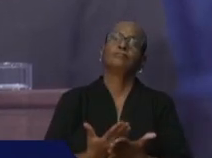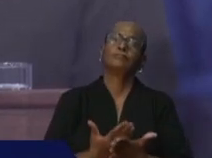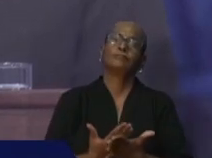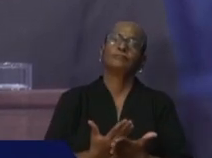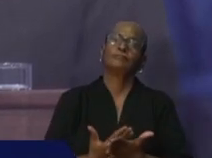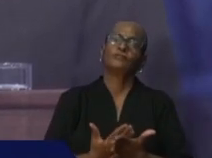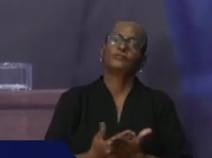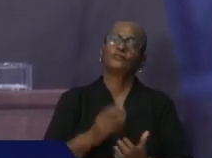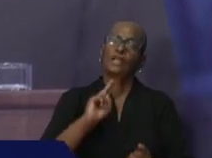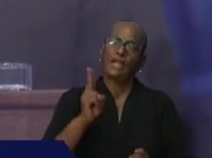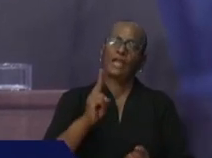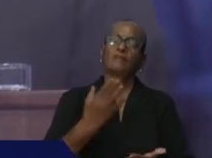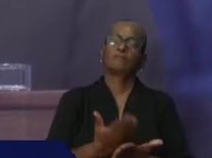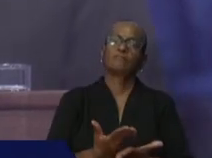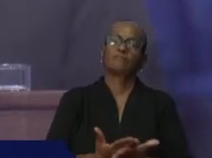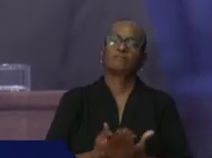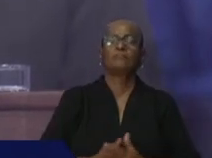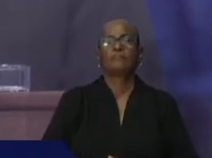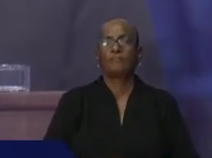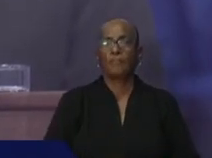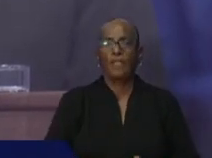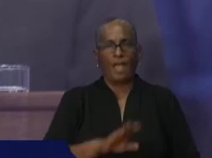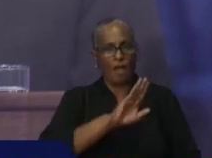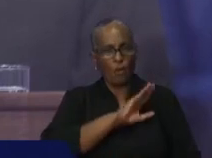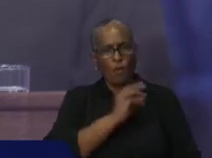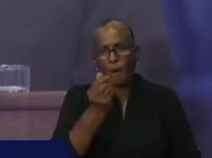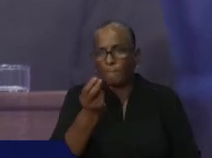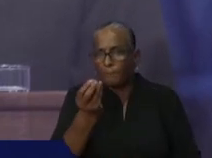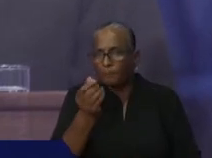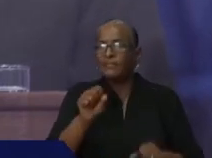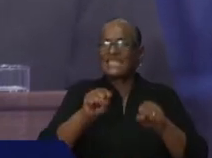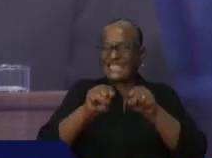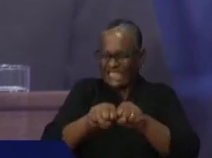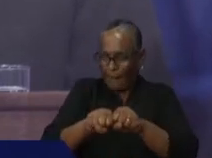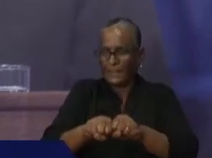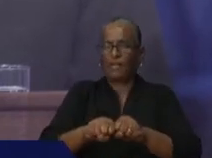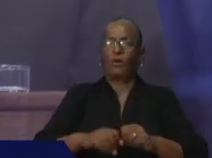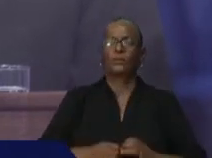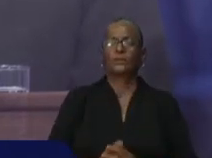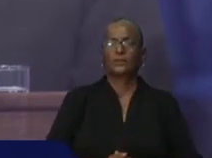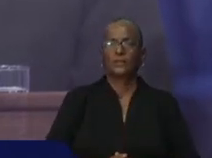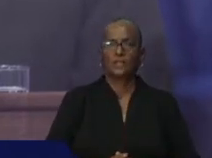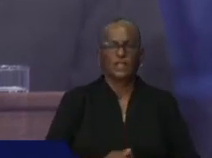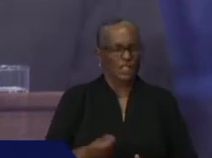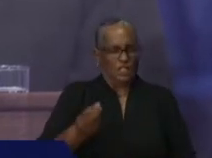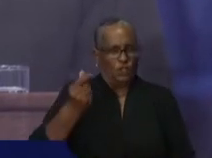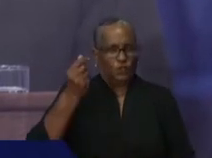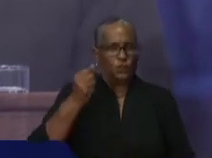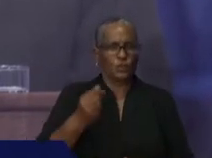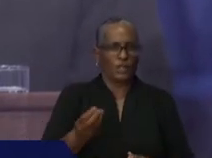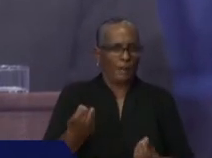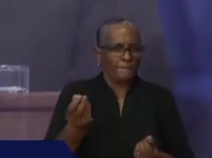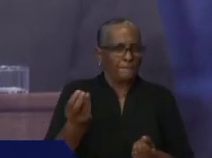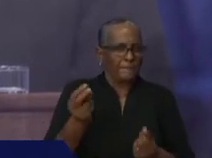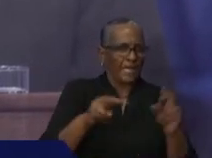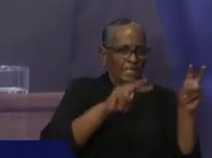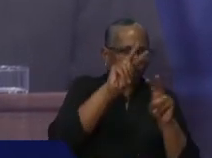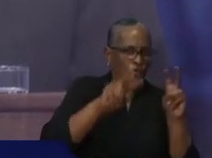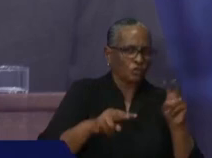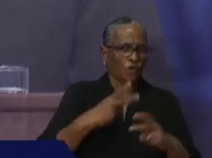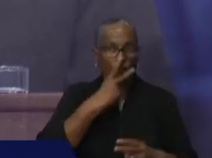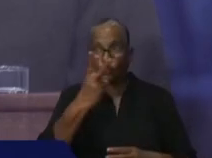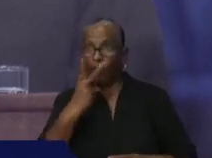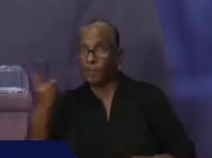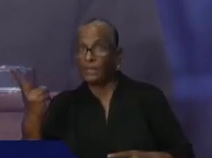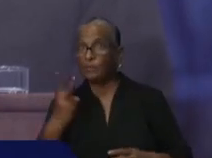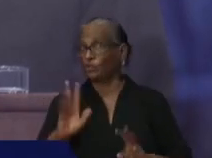van deze goederen en we zullen ook de prijzen stabiel houden. Natuurlijk zal de prijscontrole ook hierop